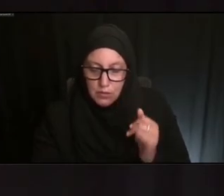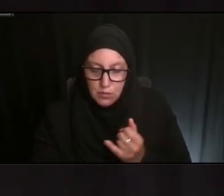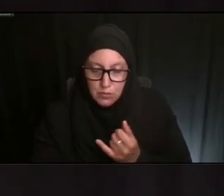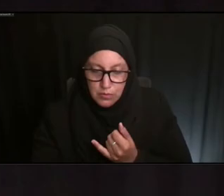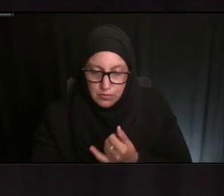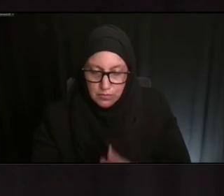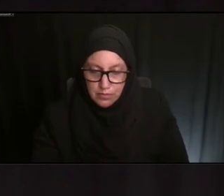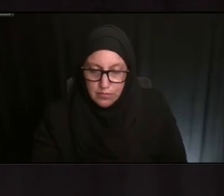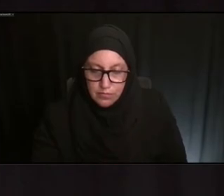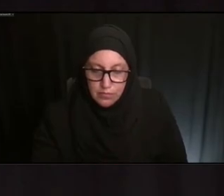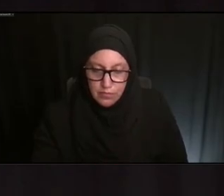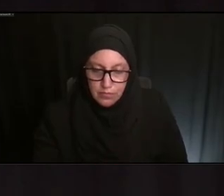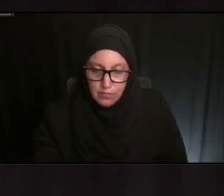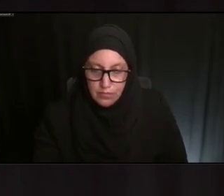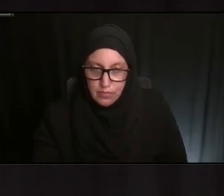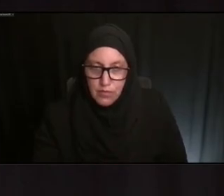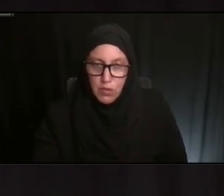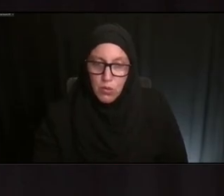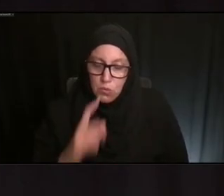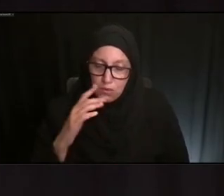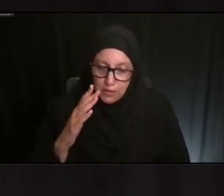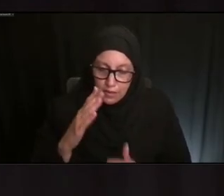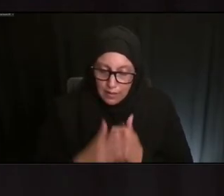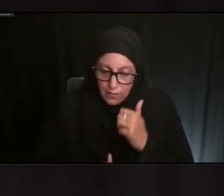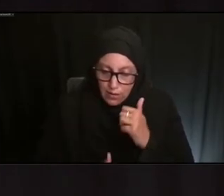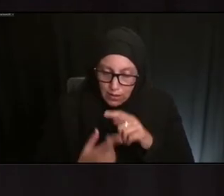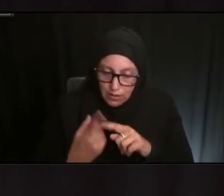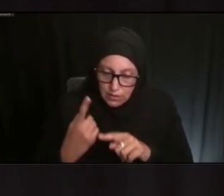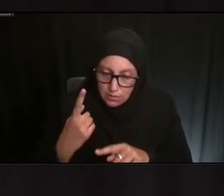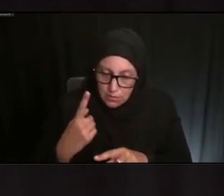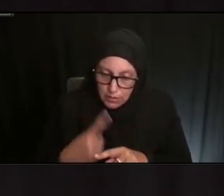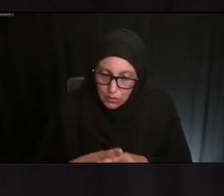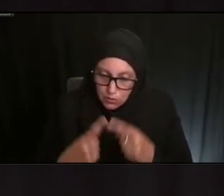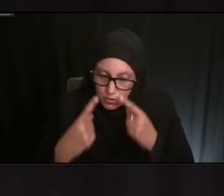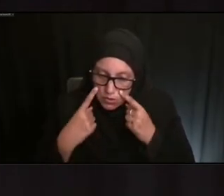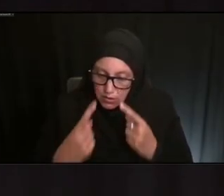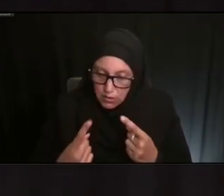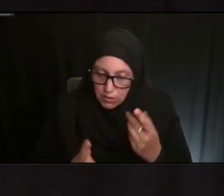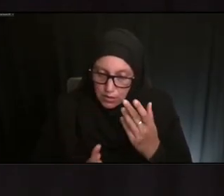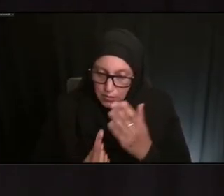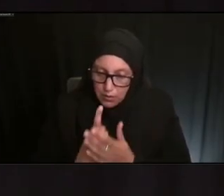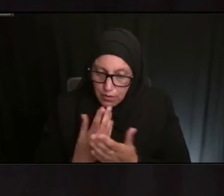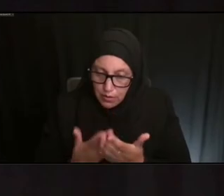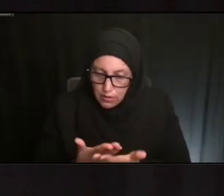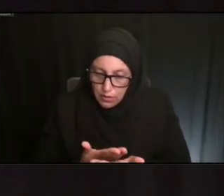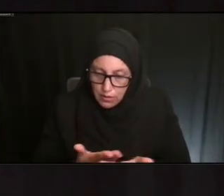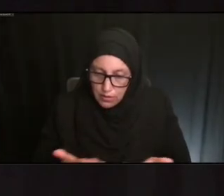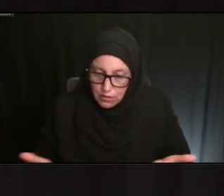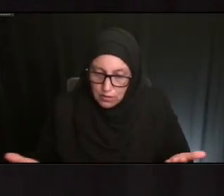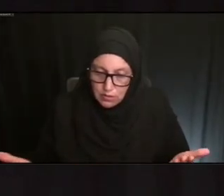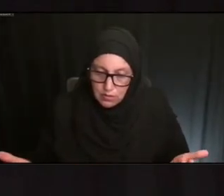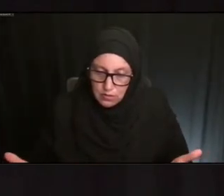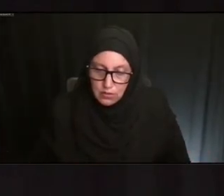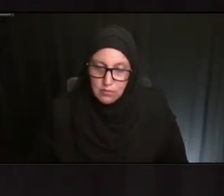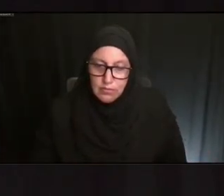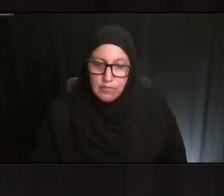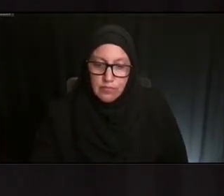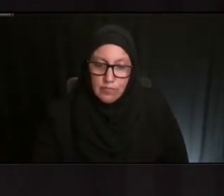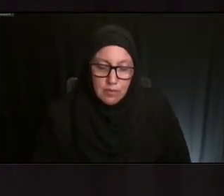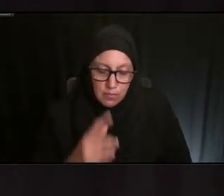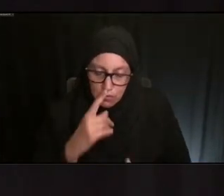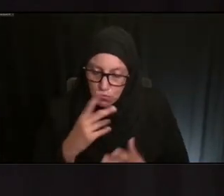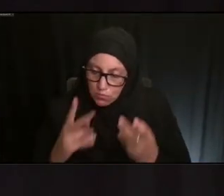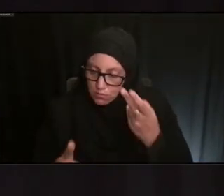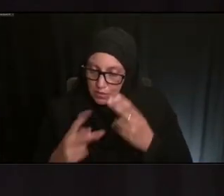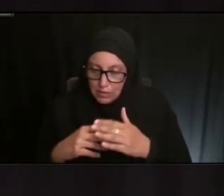You never expect the قودال قتلگاه فی یوم الکربلا فی یوم